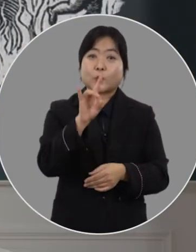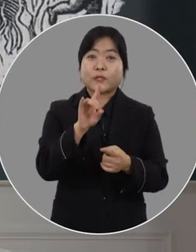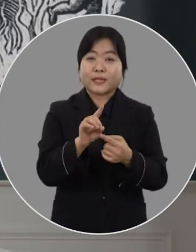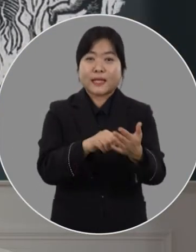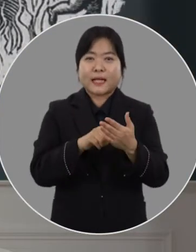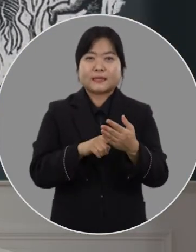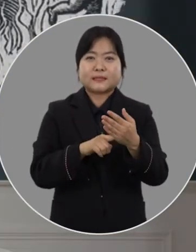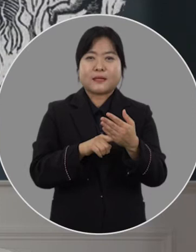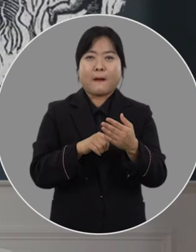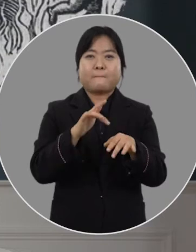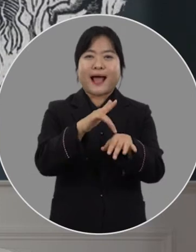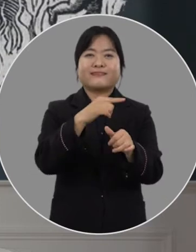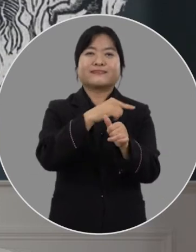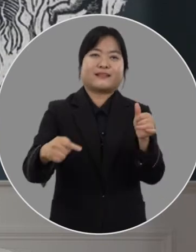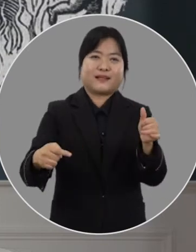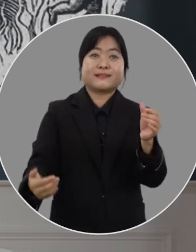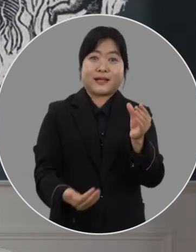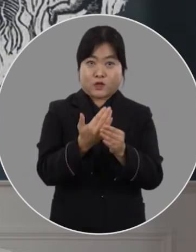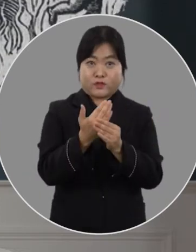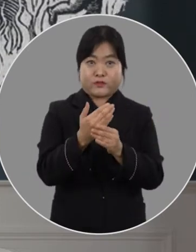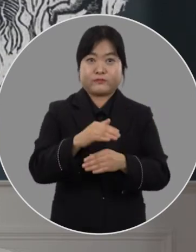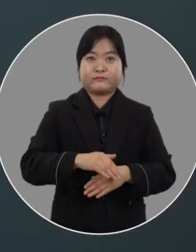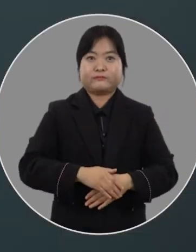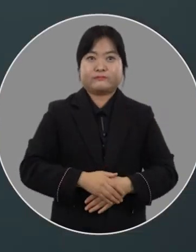나타났던 마녀 사냥이라고 하는 사건이었습니다.